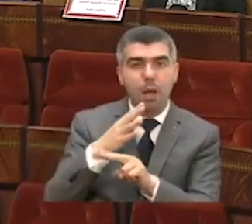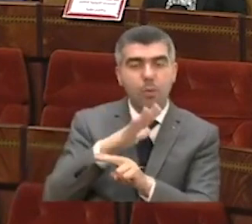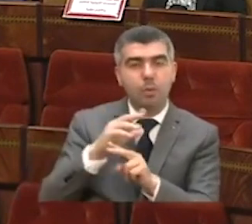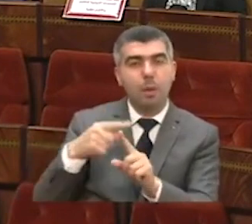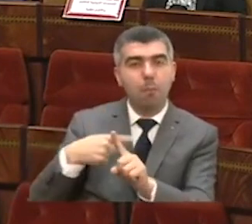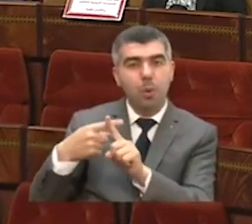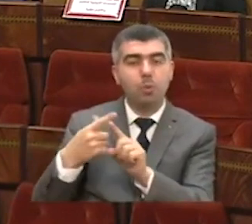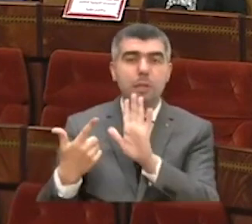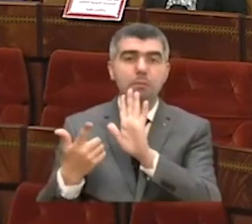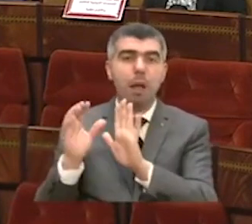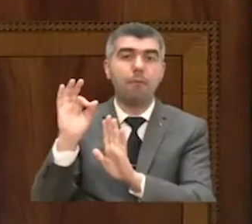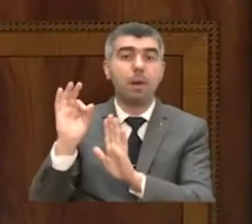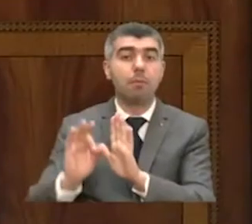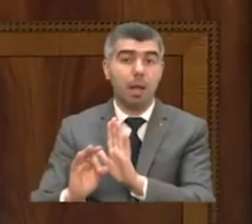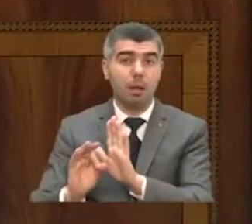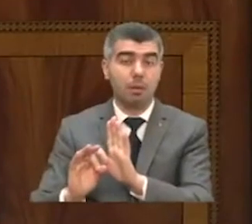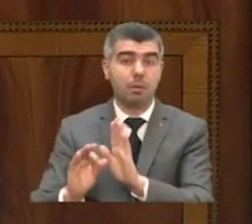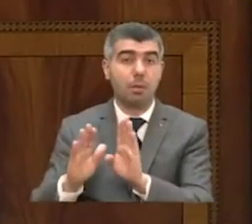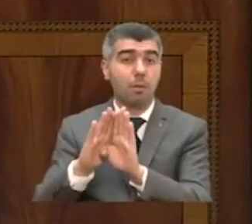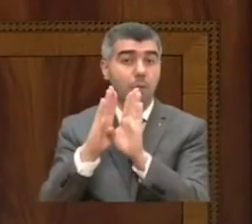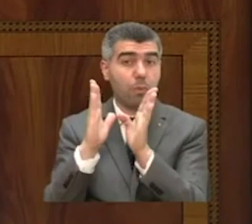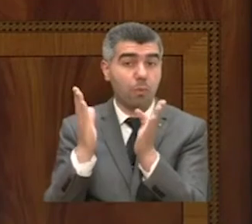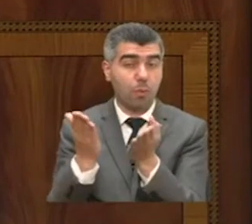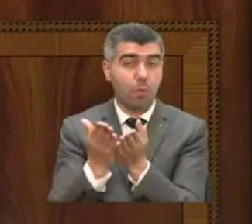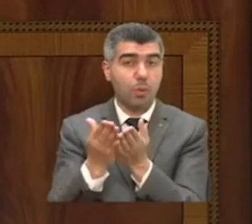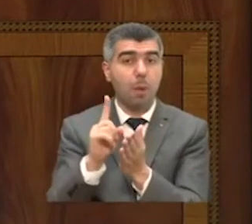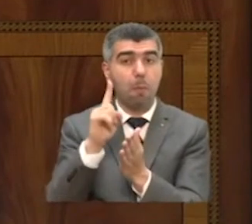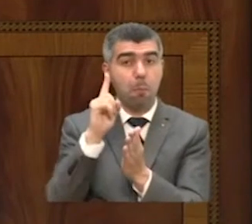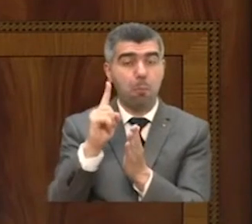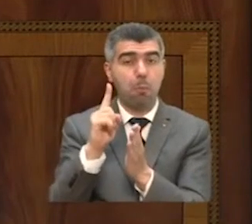بنحو 7% إلى حجم